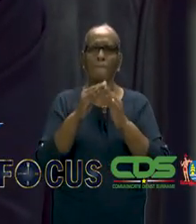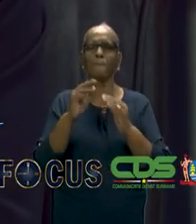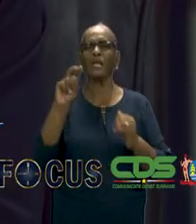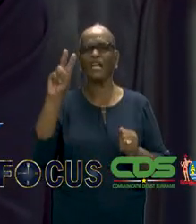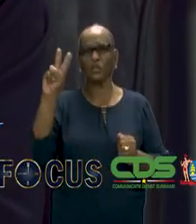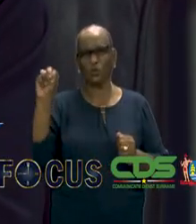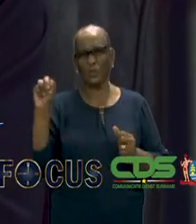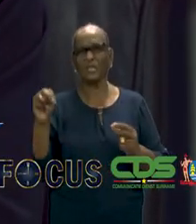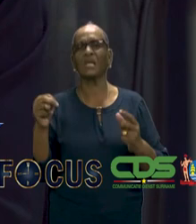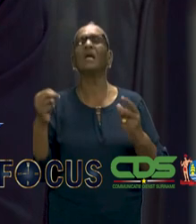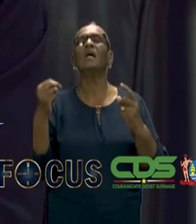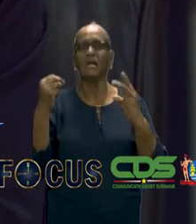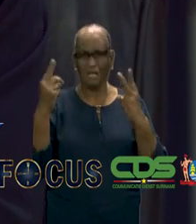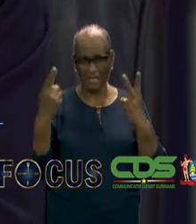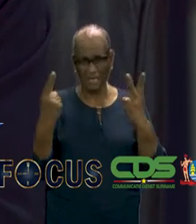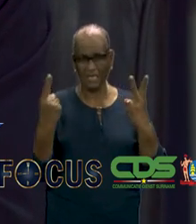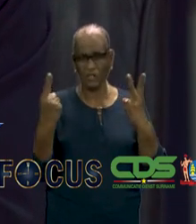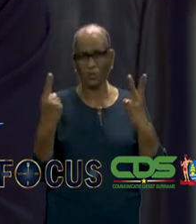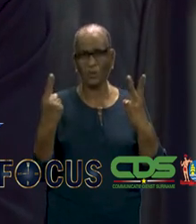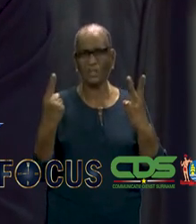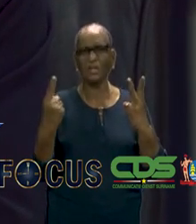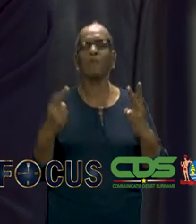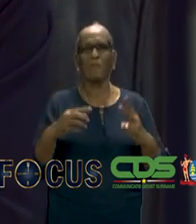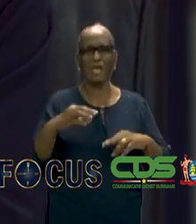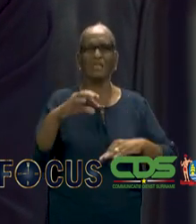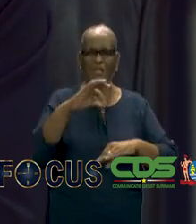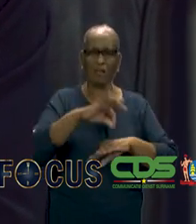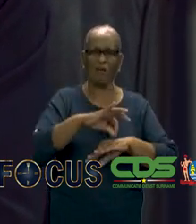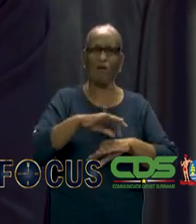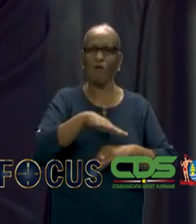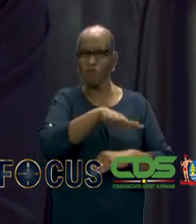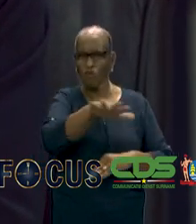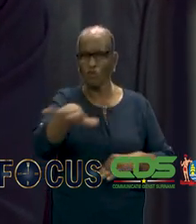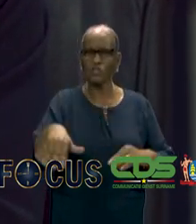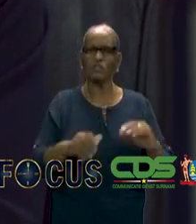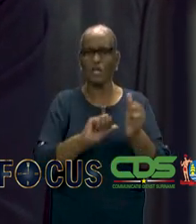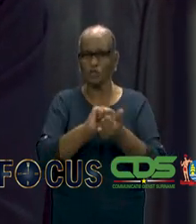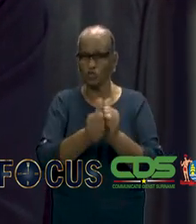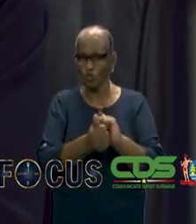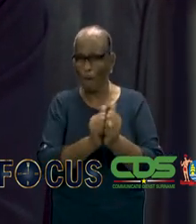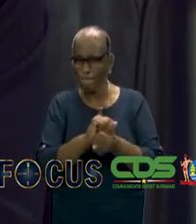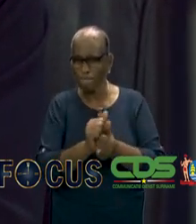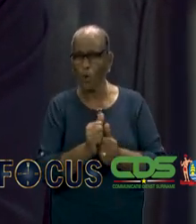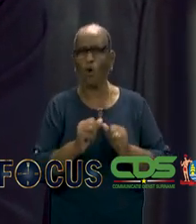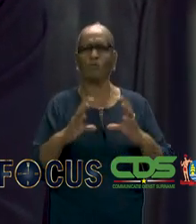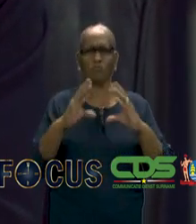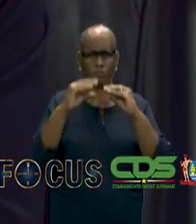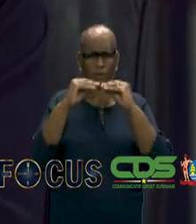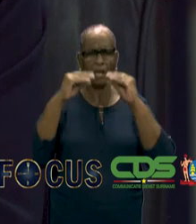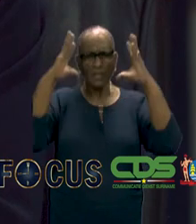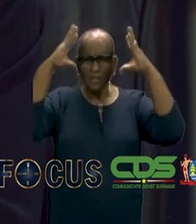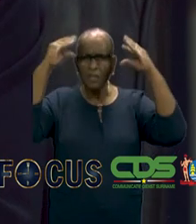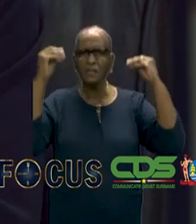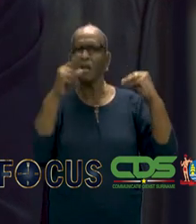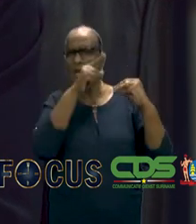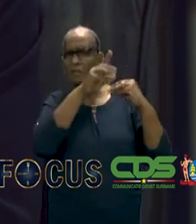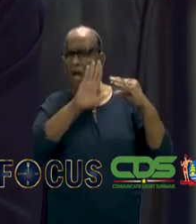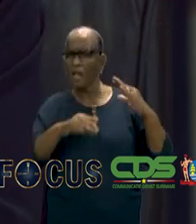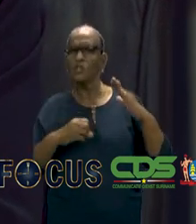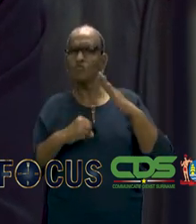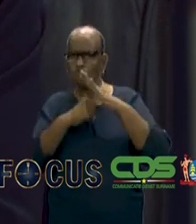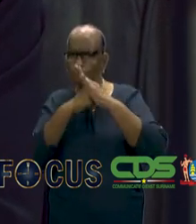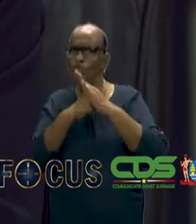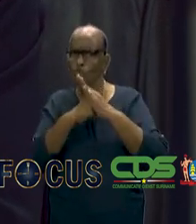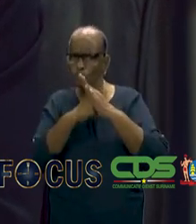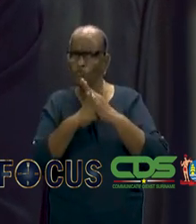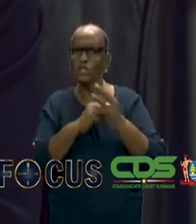goed contact met de top van het ministerie van Volksgezondheid, Welzijn en Sport in Nederland. U weet dat in verband met de steun